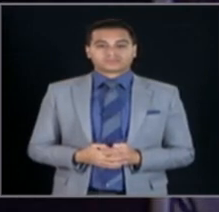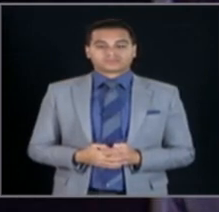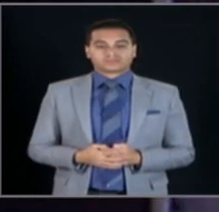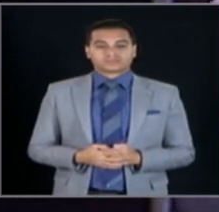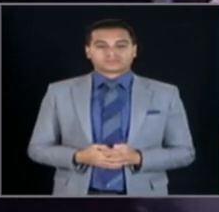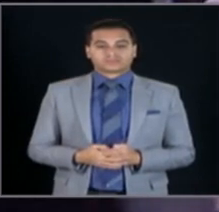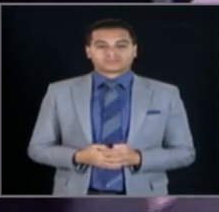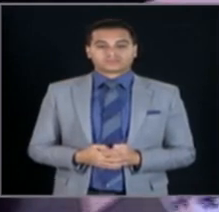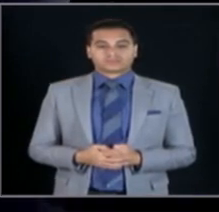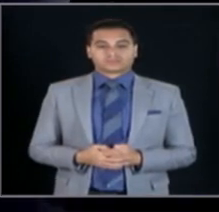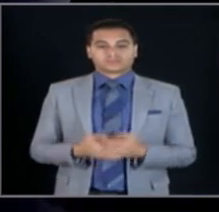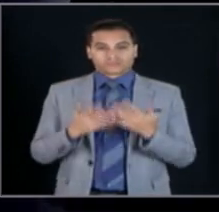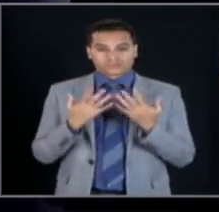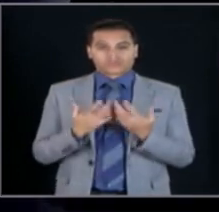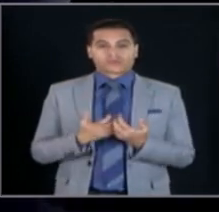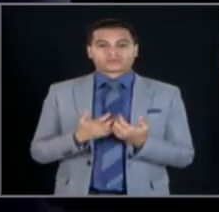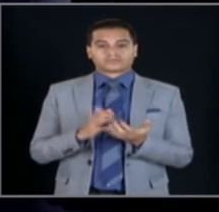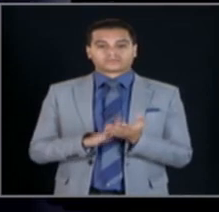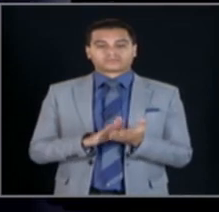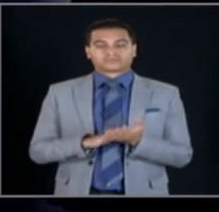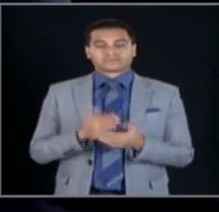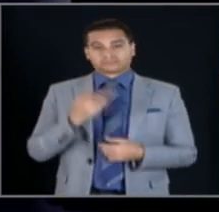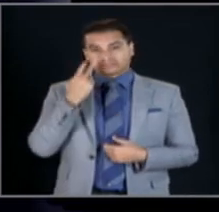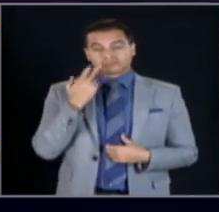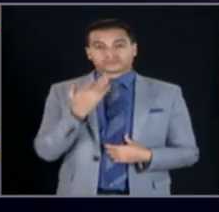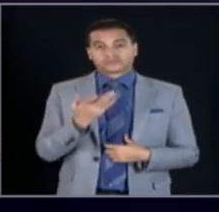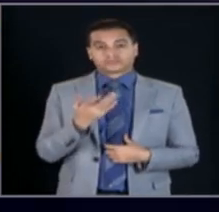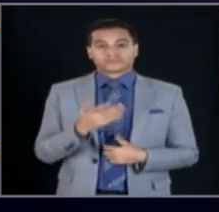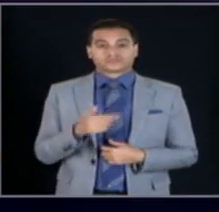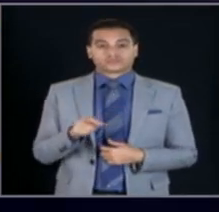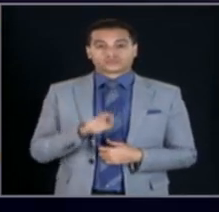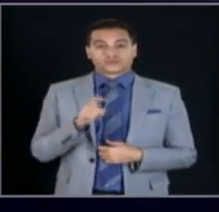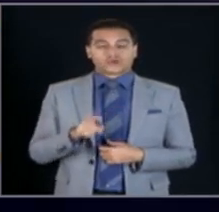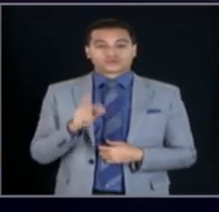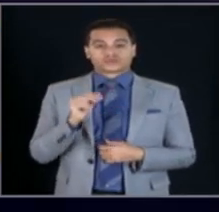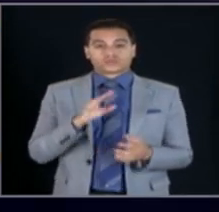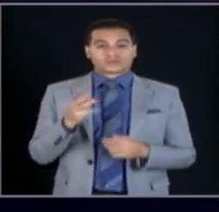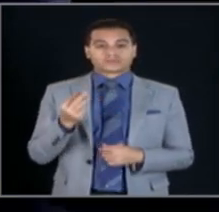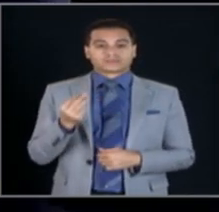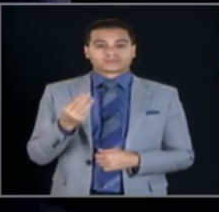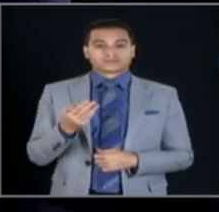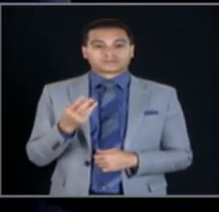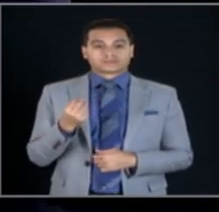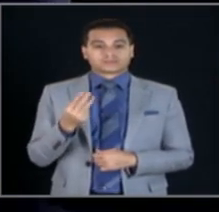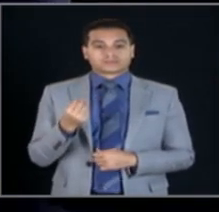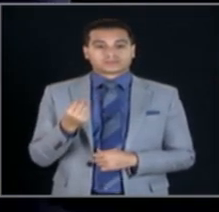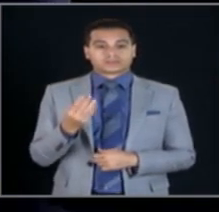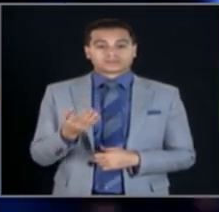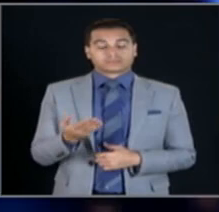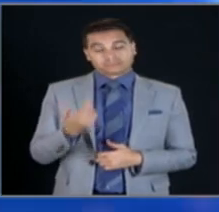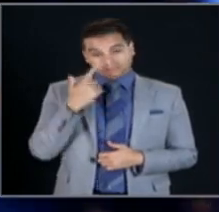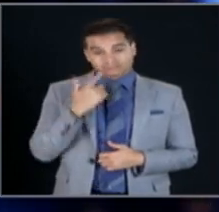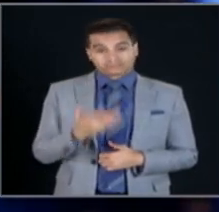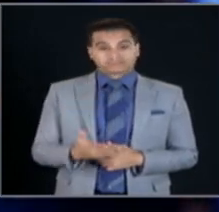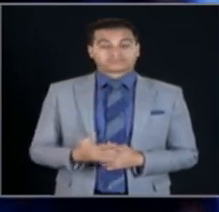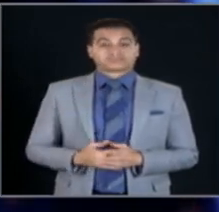قدرات ذهنيه سؤال في القدرات الذهنيه يا ترى السؤال ب20 نقطه ولا نقطه دوس